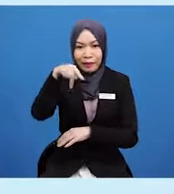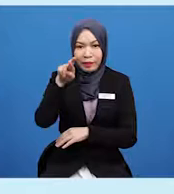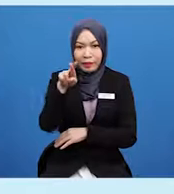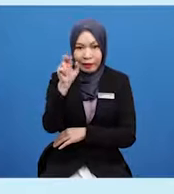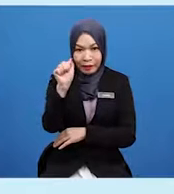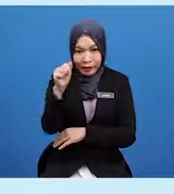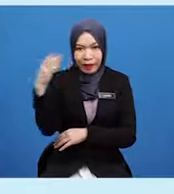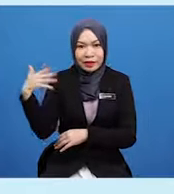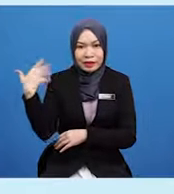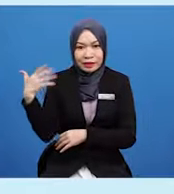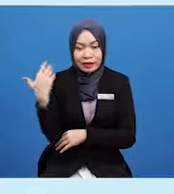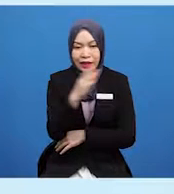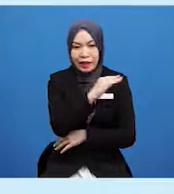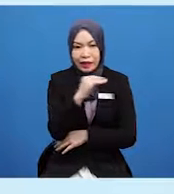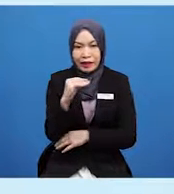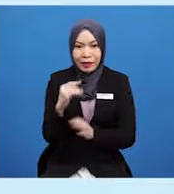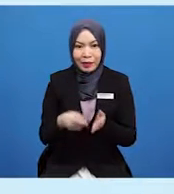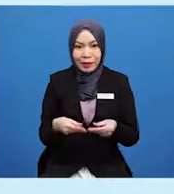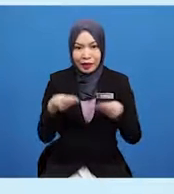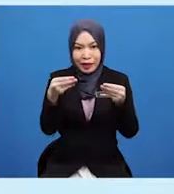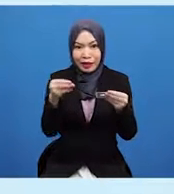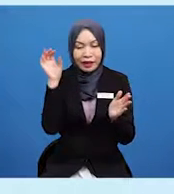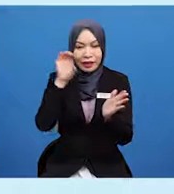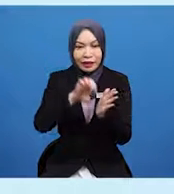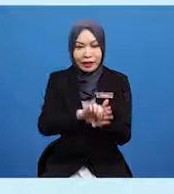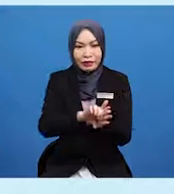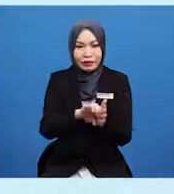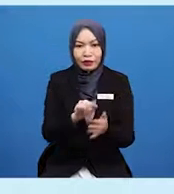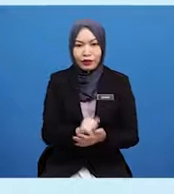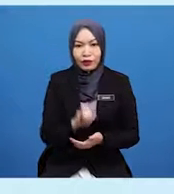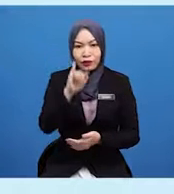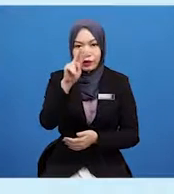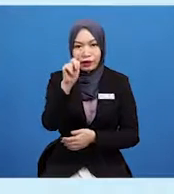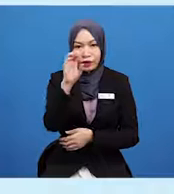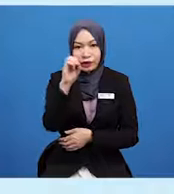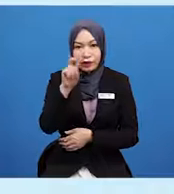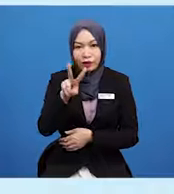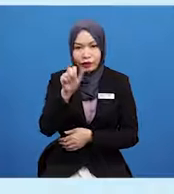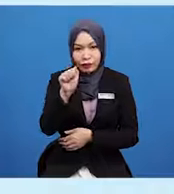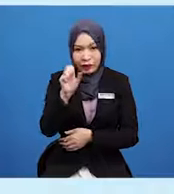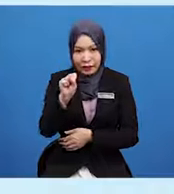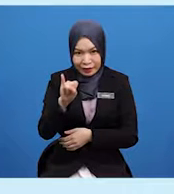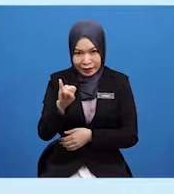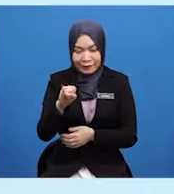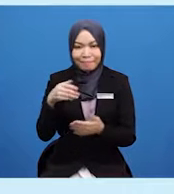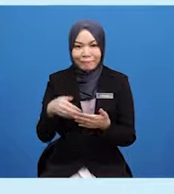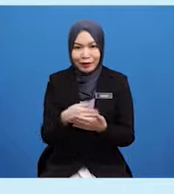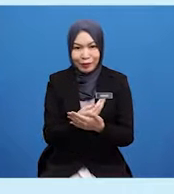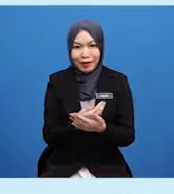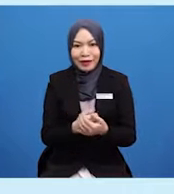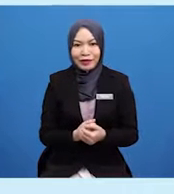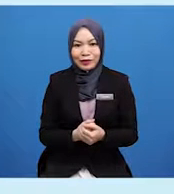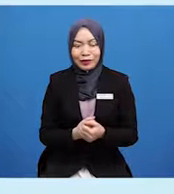contoh inovasi peralatan untuk kegunaan seharian dan kelangsungan hidup manusia prasejarah